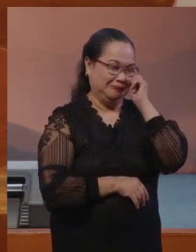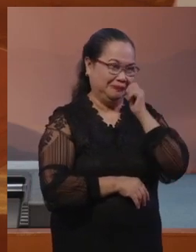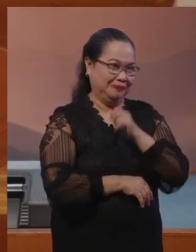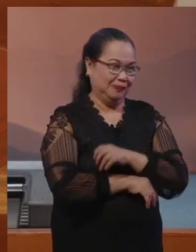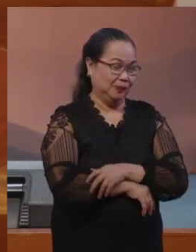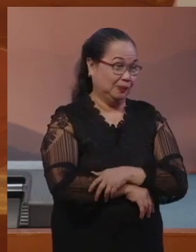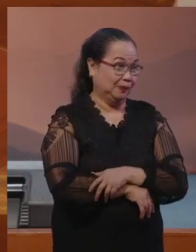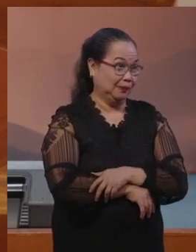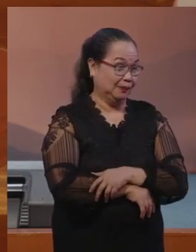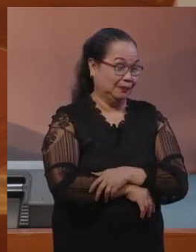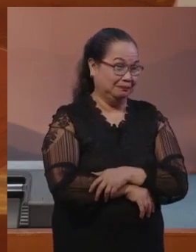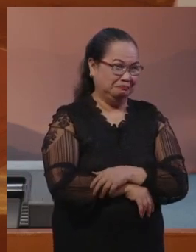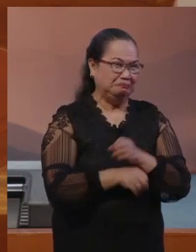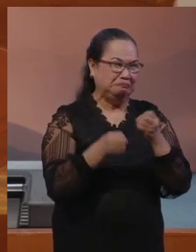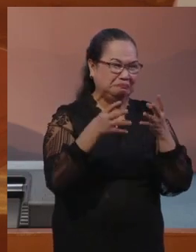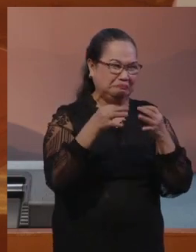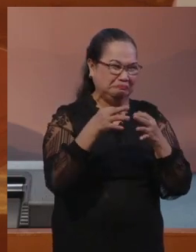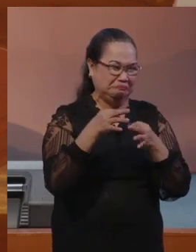Maraming bisyo.